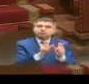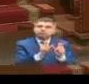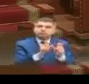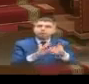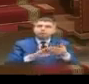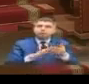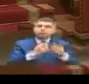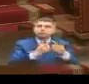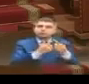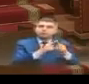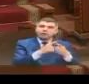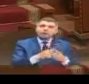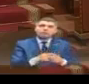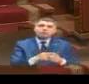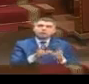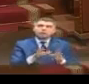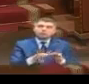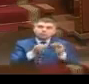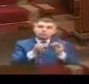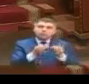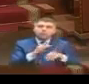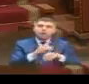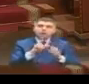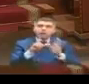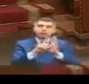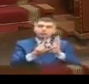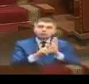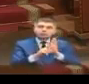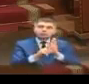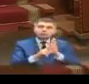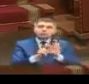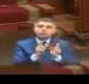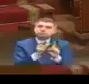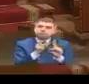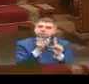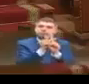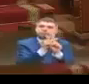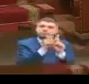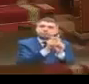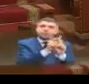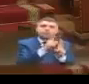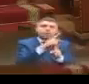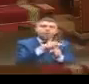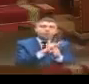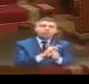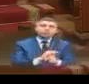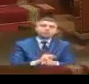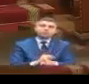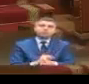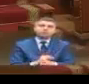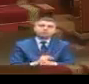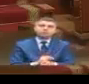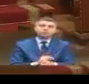أشكال الفساد بالقانون وبوسائل القانون. إذا سيد نائب يمكن أعطيكم